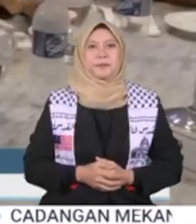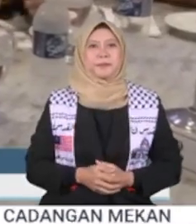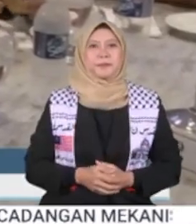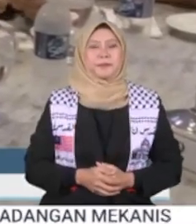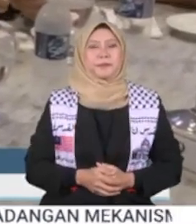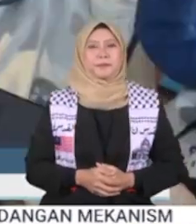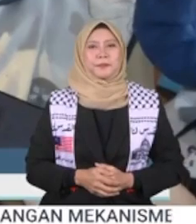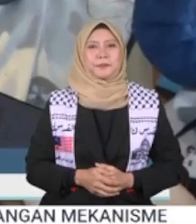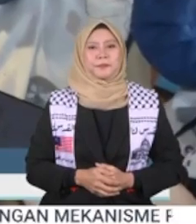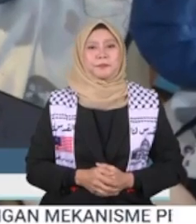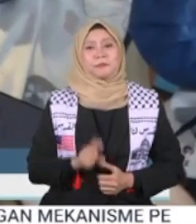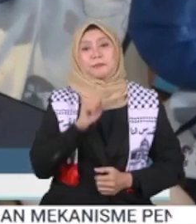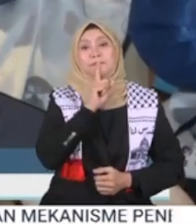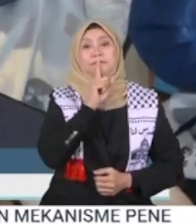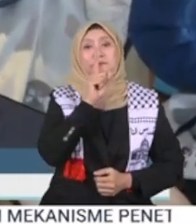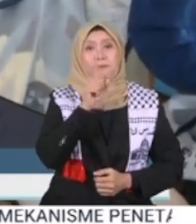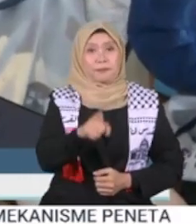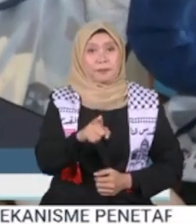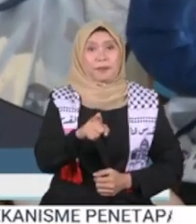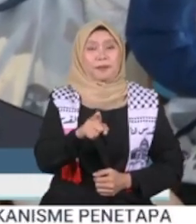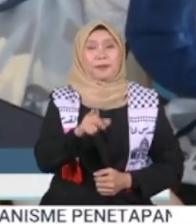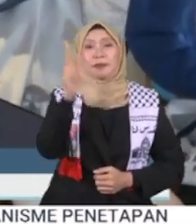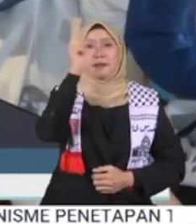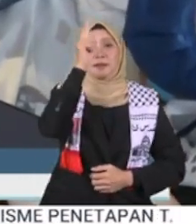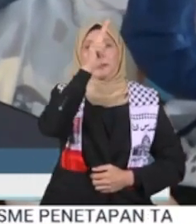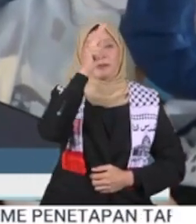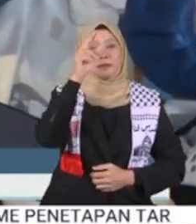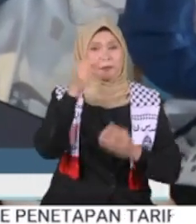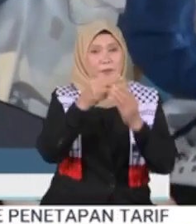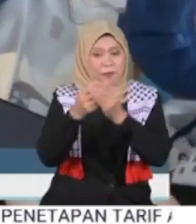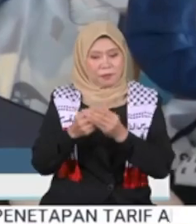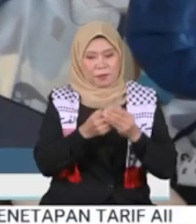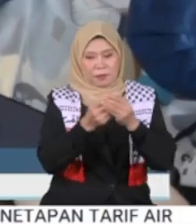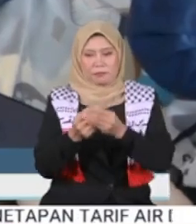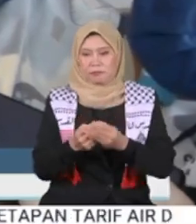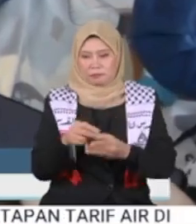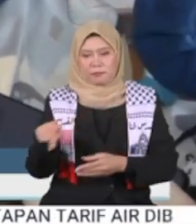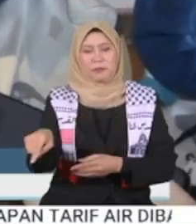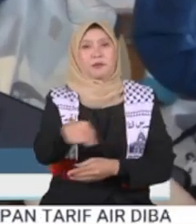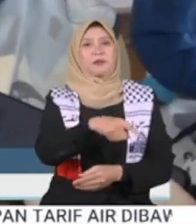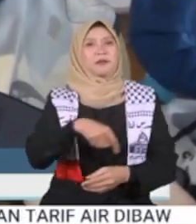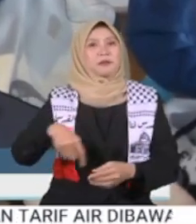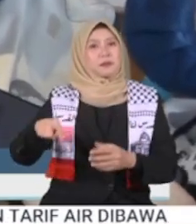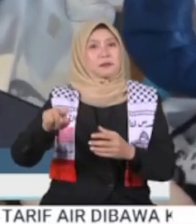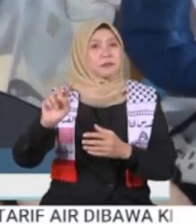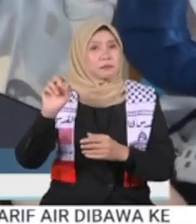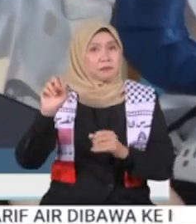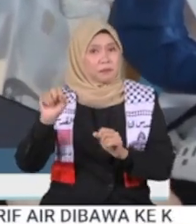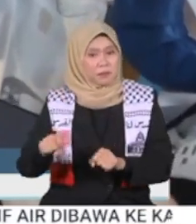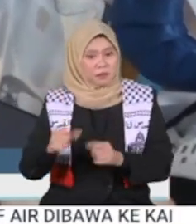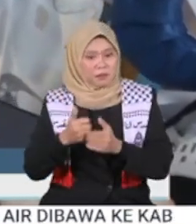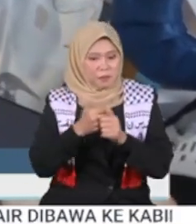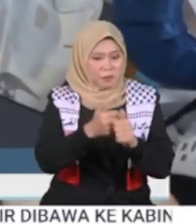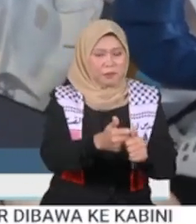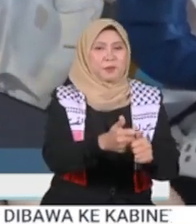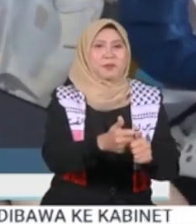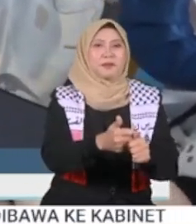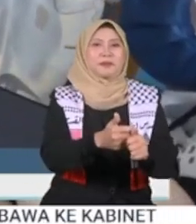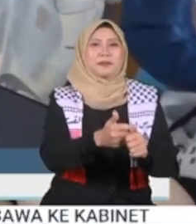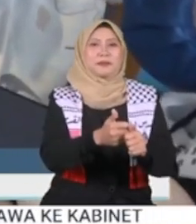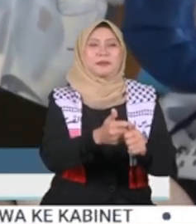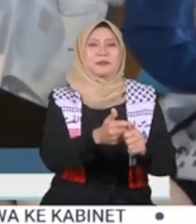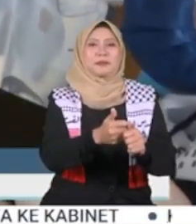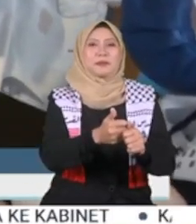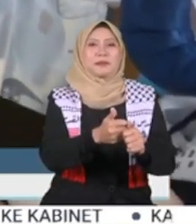kerajaan sudah tentu di bawah kerangka kerajaan perpaduan bukan semuanya mengikut Apa yang diharapkan oleh